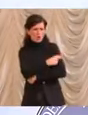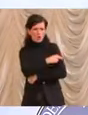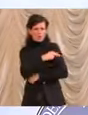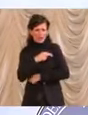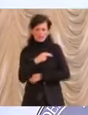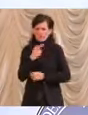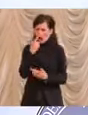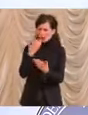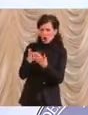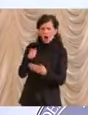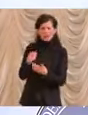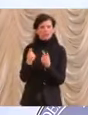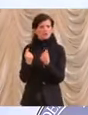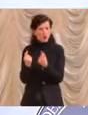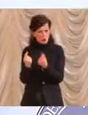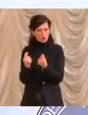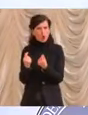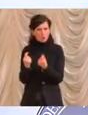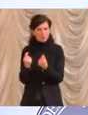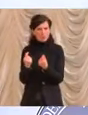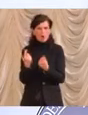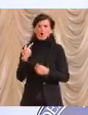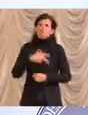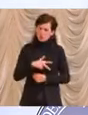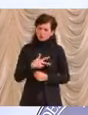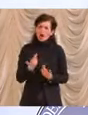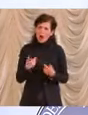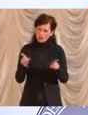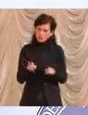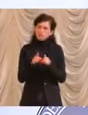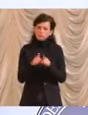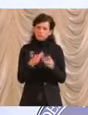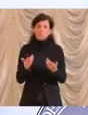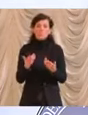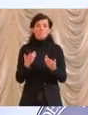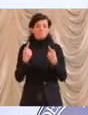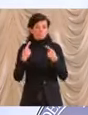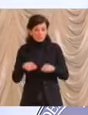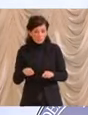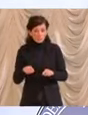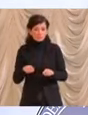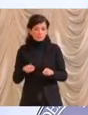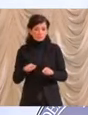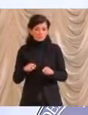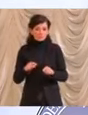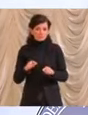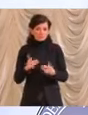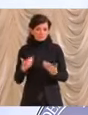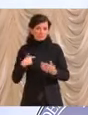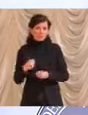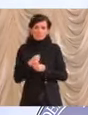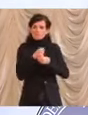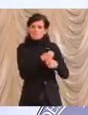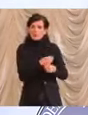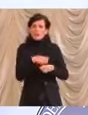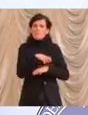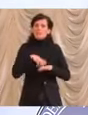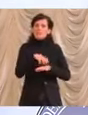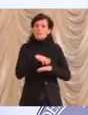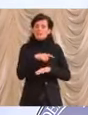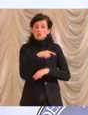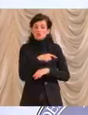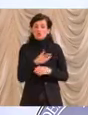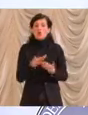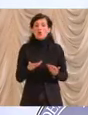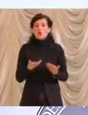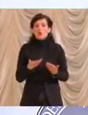eccezionali. Detto questo, adesso poi lascio la parola al Ministro per valutare, diciamo, non credo